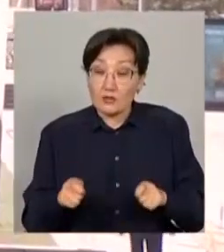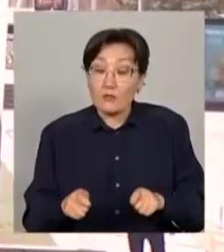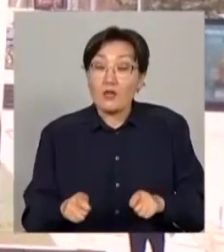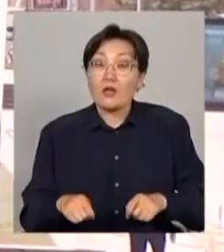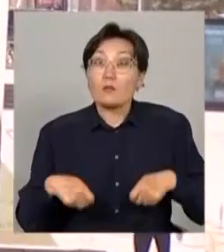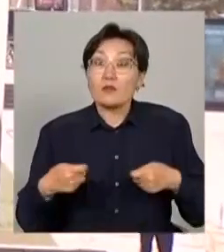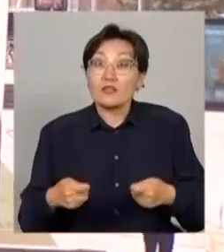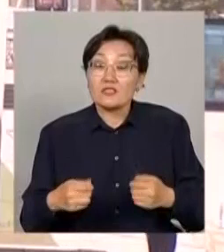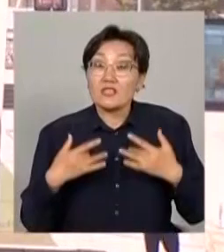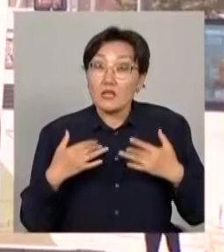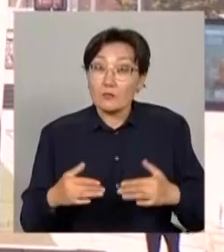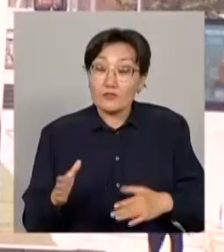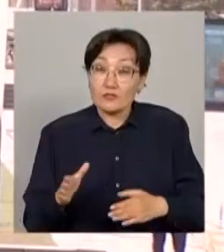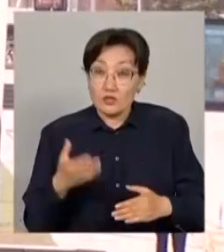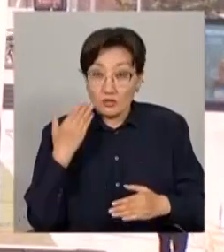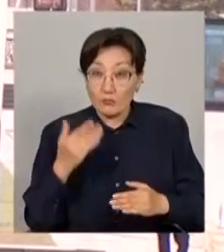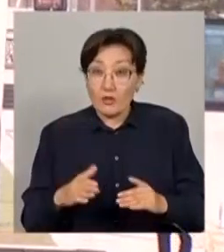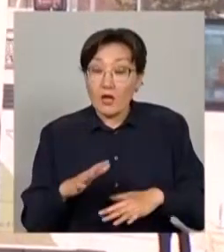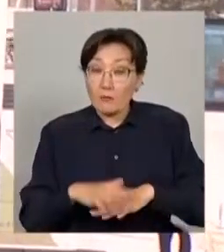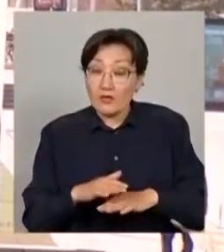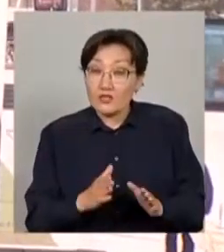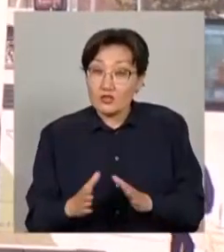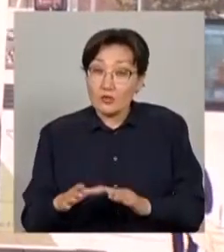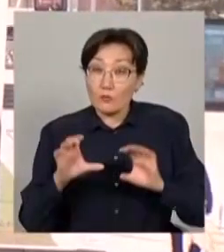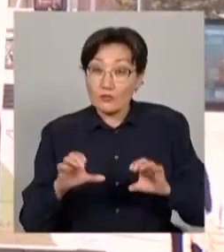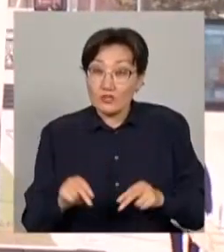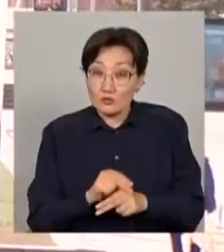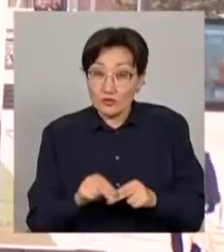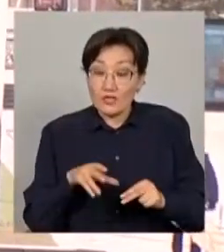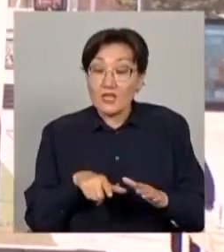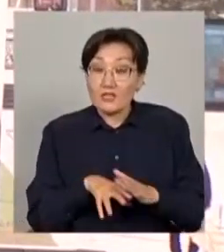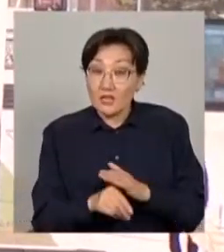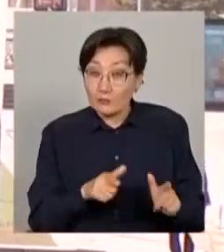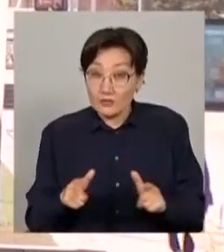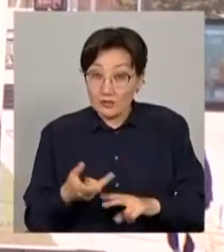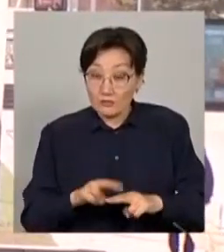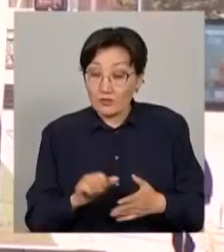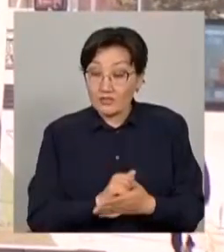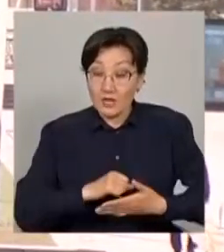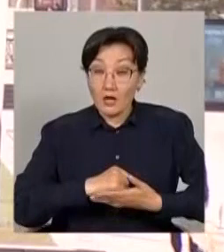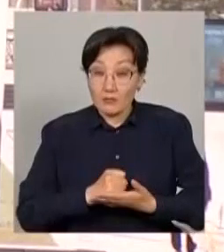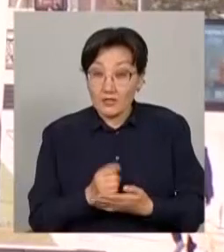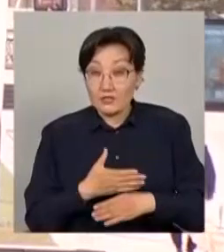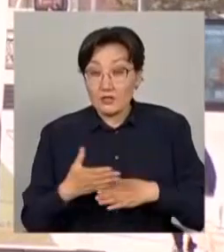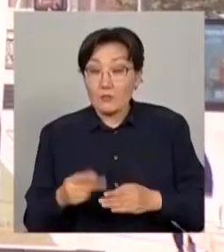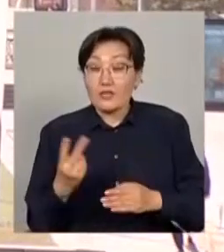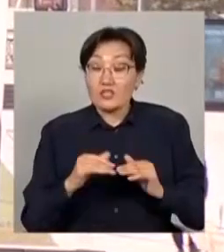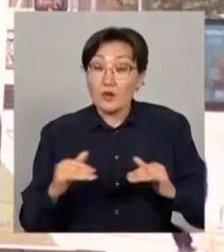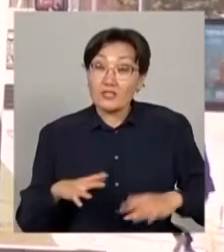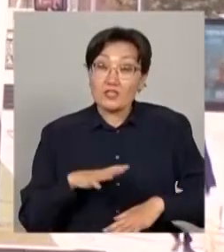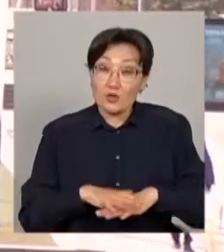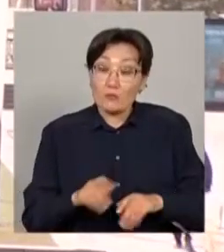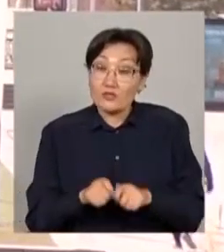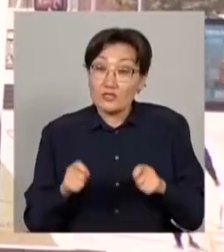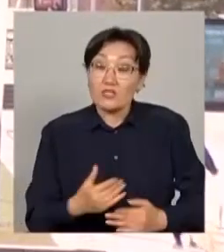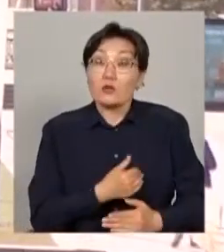талаптарды жеңілдету үшін банк жүйесі туралы заңнамаға түзетулер дайындап жатыр. Осы құжат қабылданған соң екінші деңгейлі банк